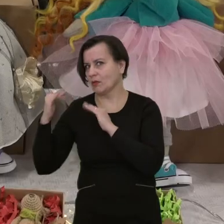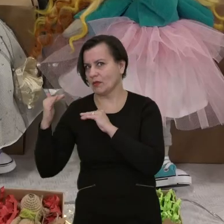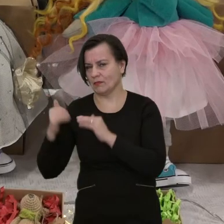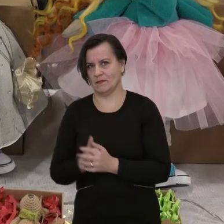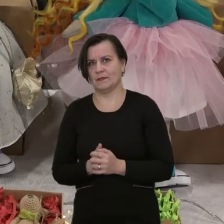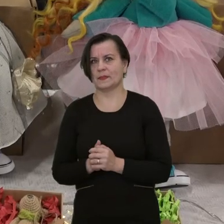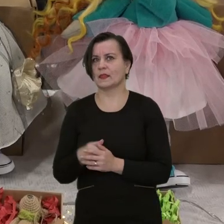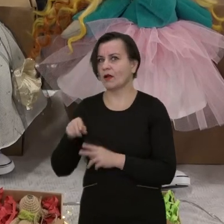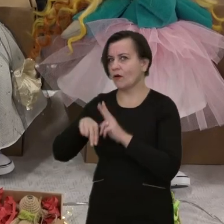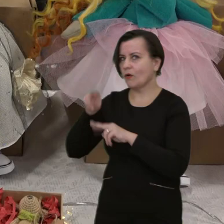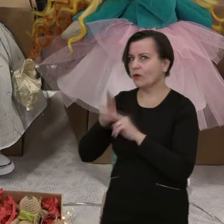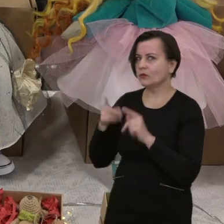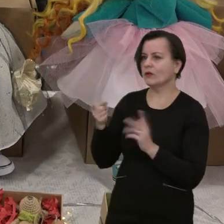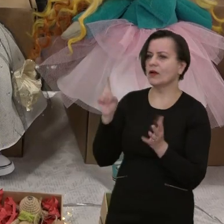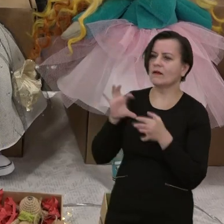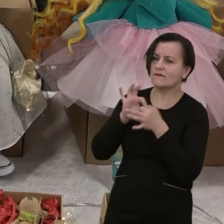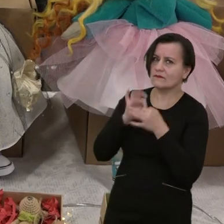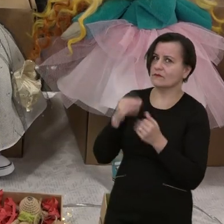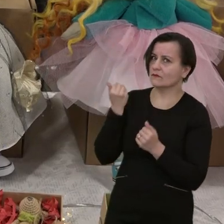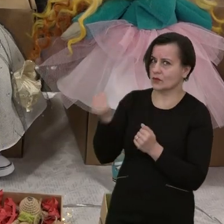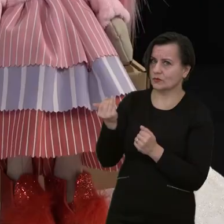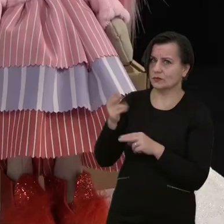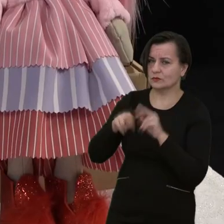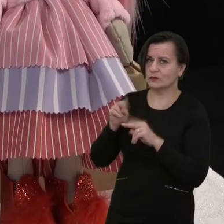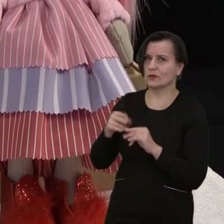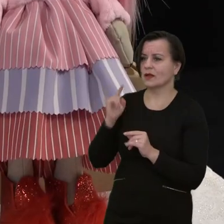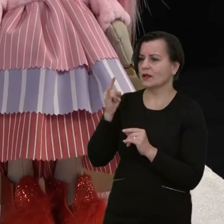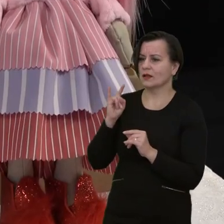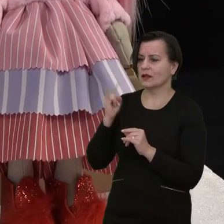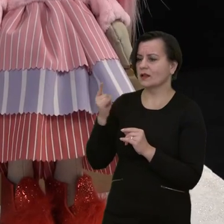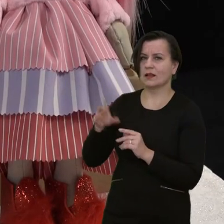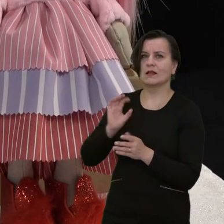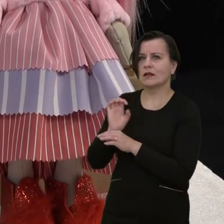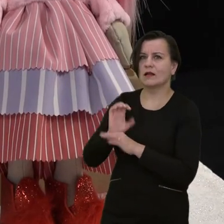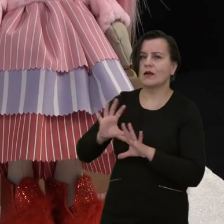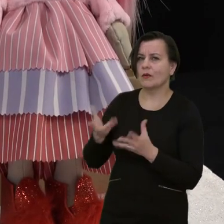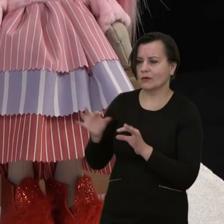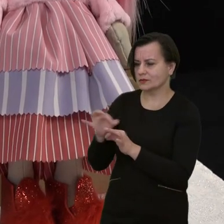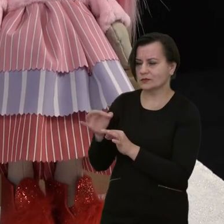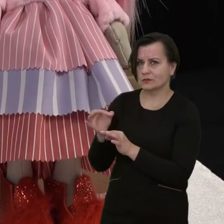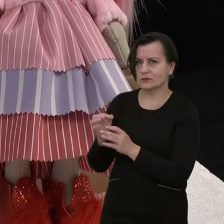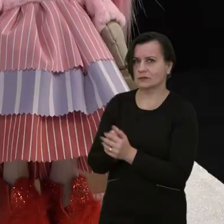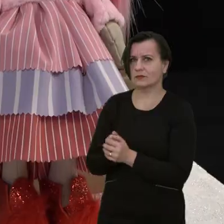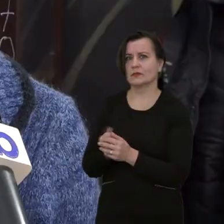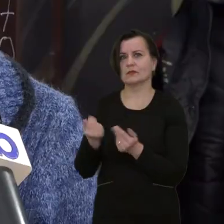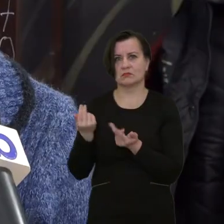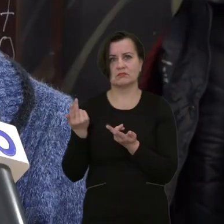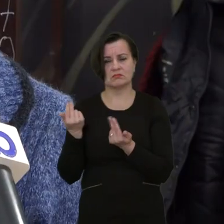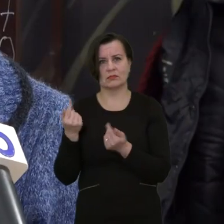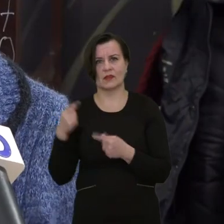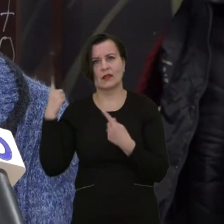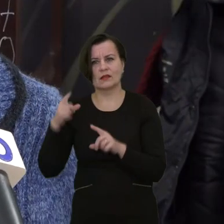su kuo. O nuotaika priklauso nuo jūsų nuotaikos, kokia lėlytė bus? Žinokit, tikrai kitą kartą nedarau,